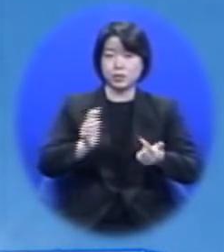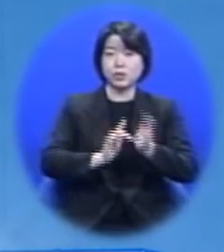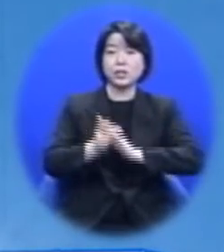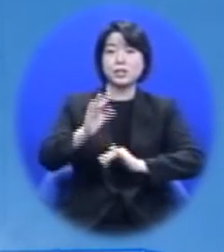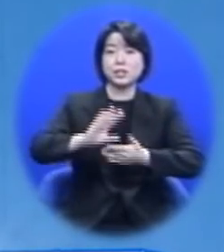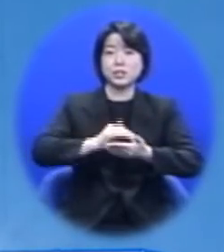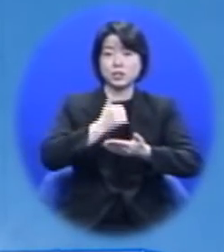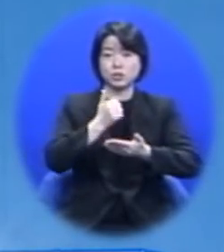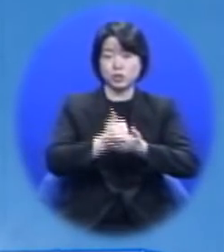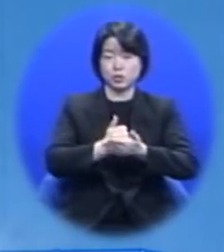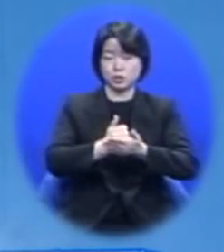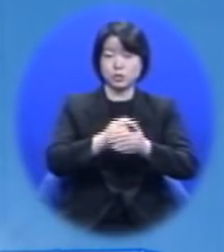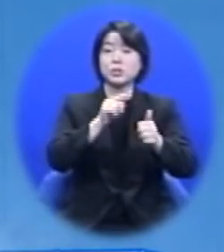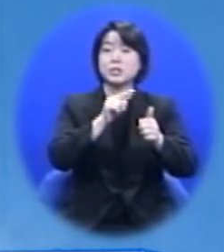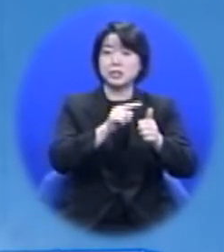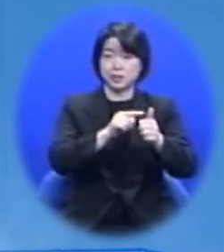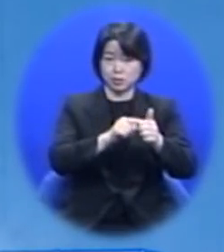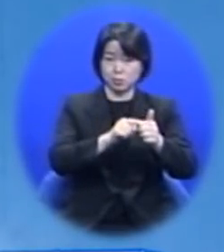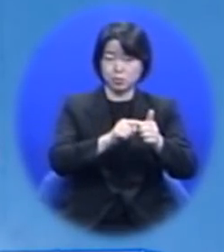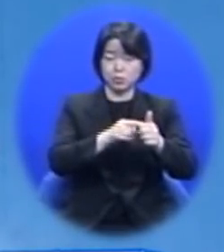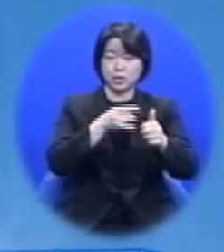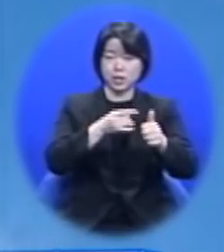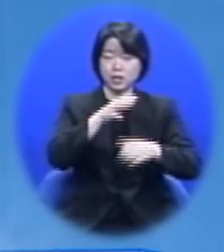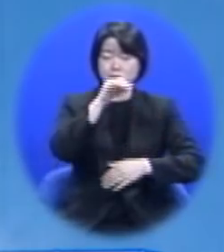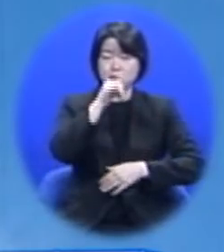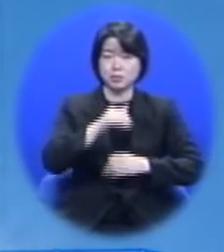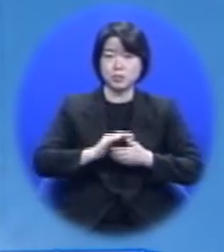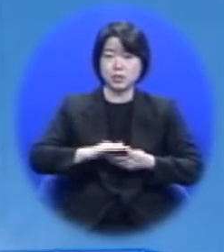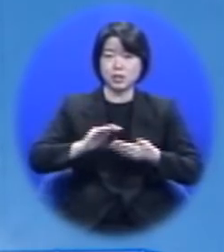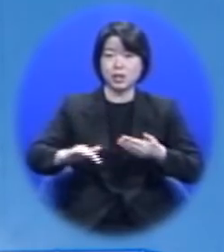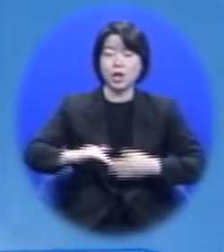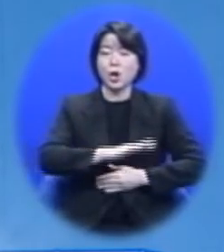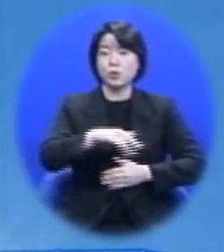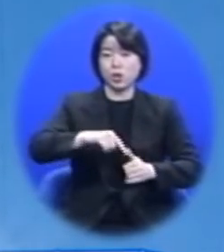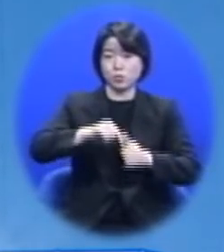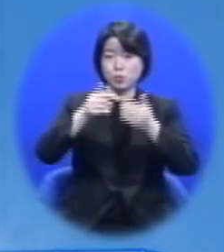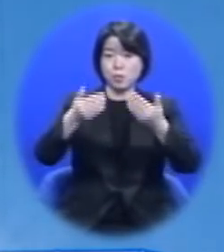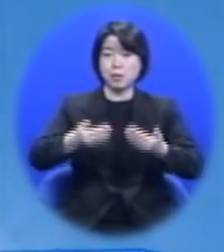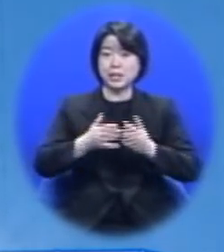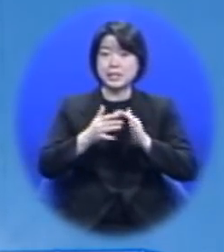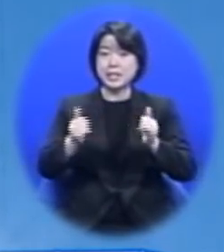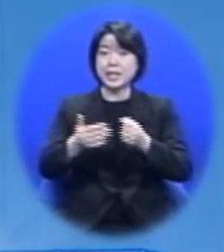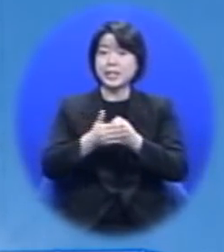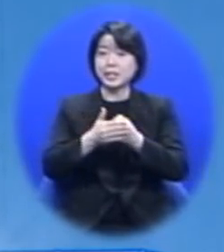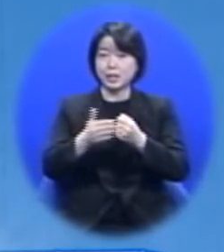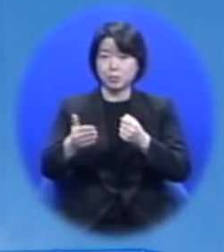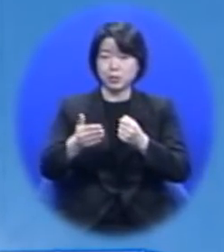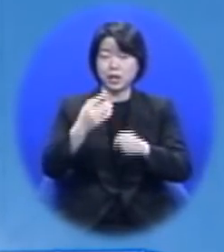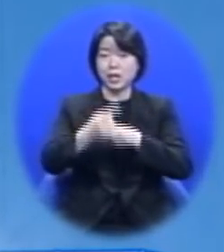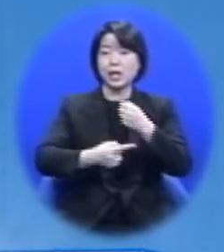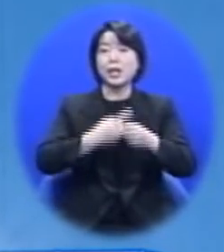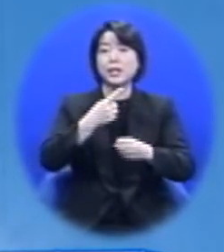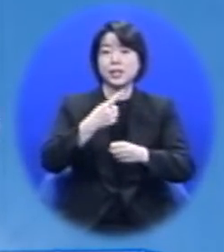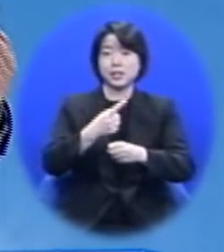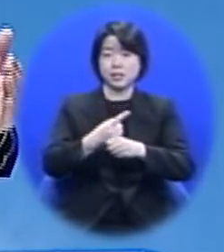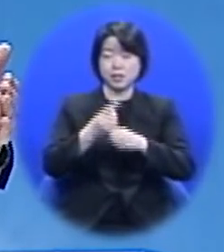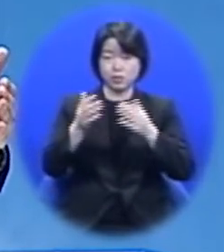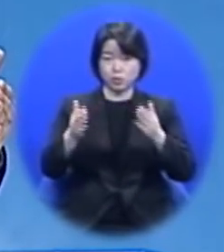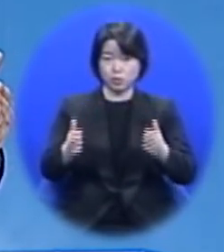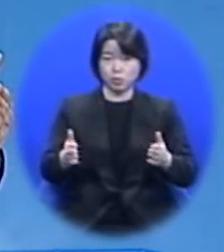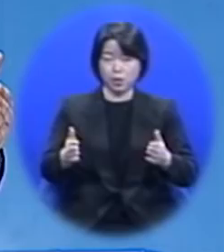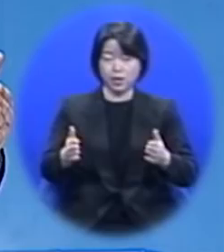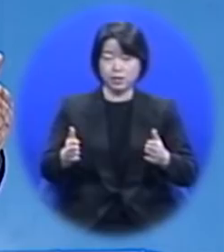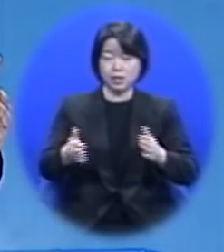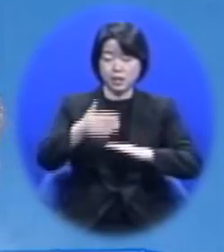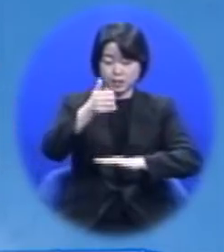그리스도 그분에게 있는 겁니다. 우리가 구원받은 자이기 때문에 한 해가 이제